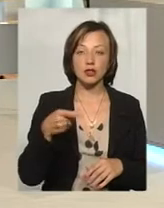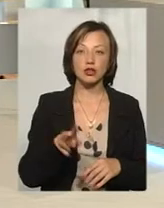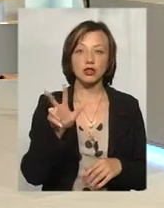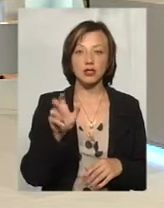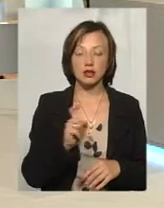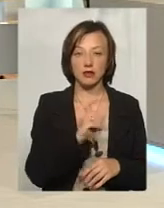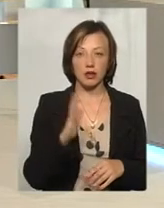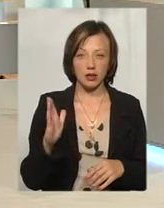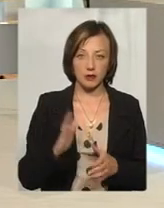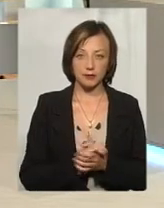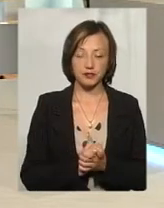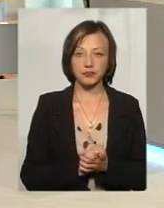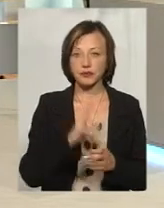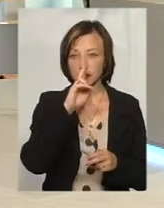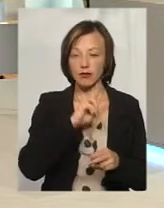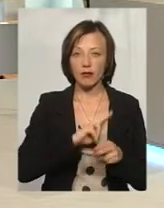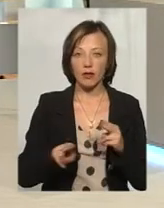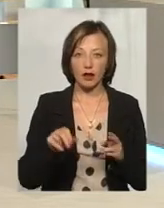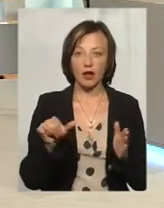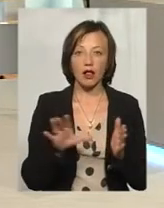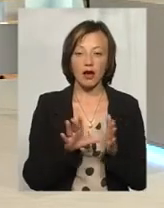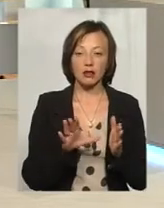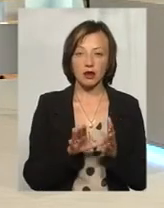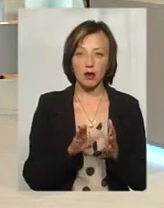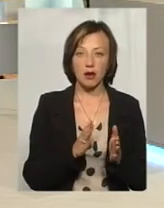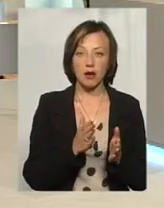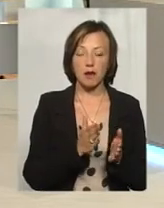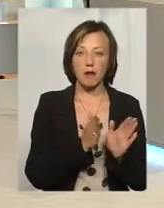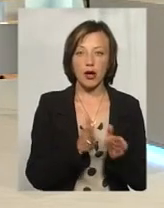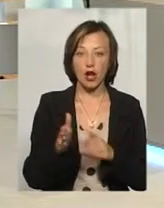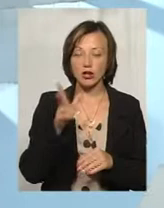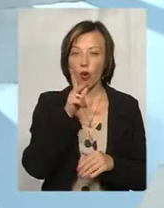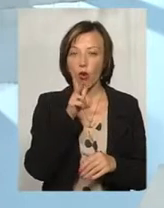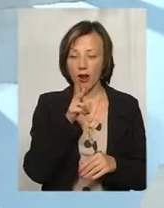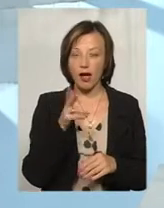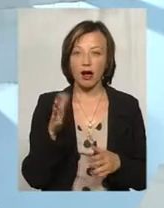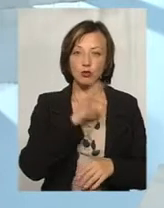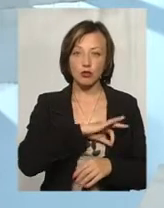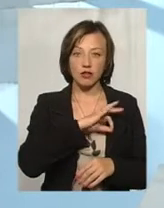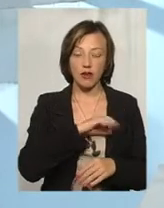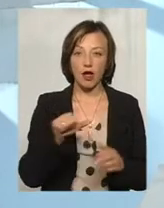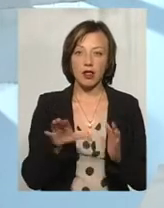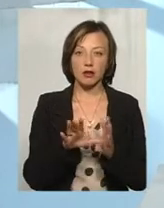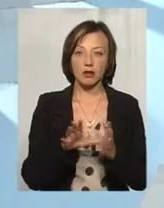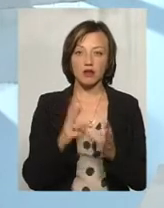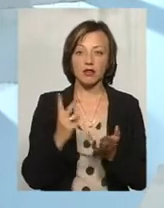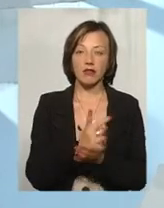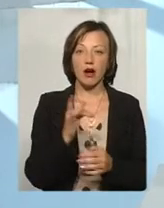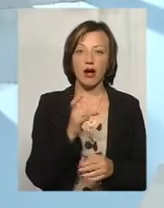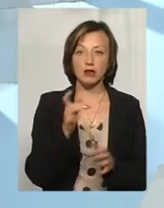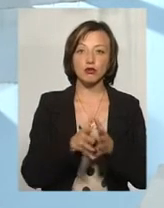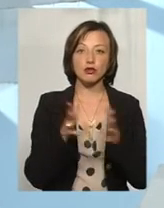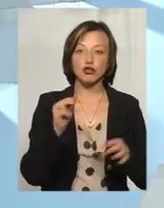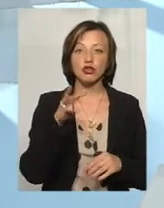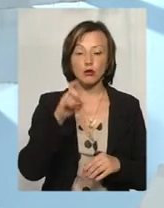1200-1300 хвилин. Втрати в електричних мережах Кореї, яка споживає електричної енергії в 2,5 рази більше,